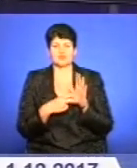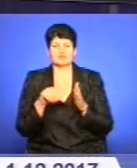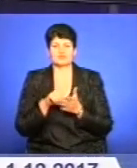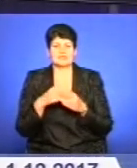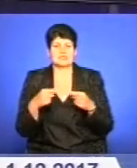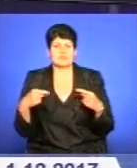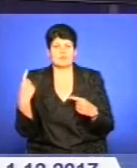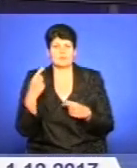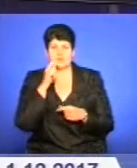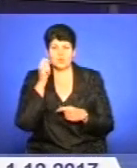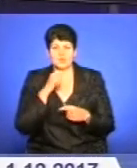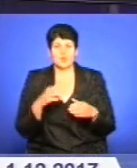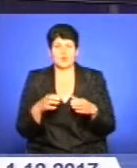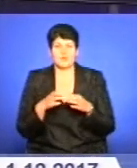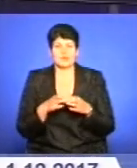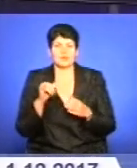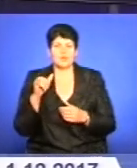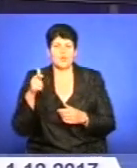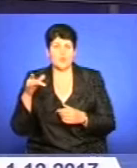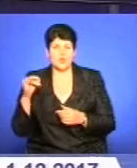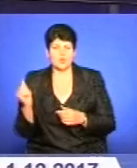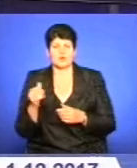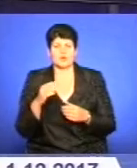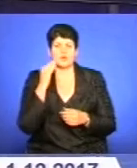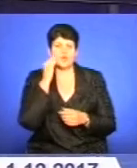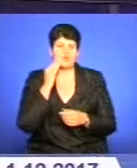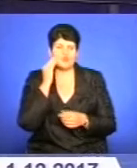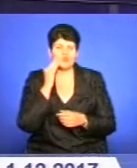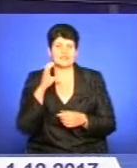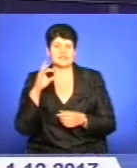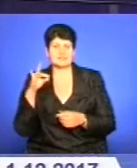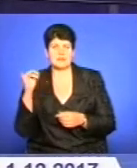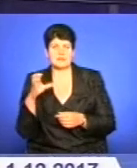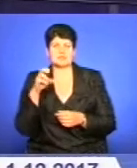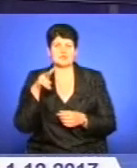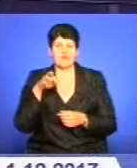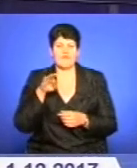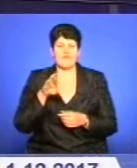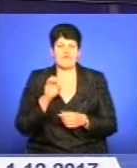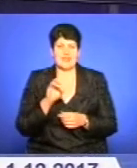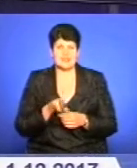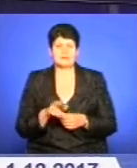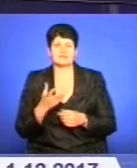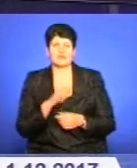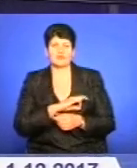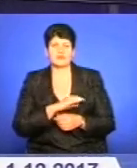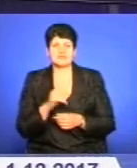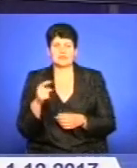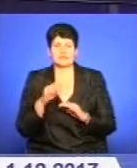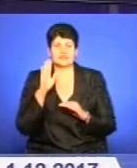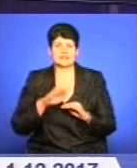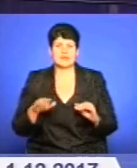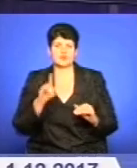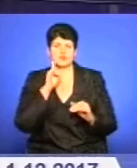областей України та команди з Угорщини, Румунії, Сербії, Хорватії, Словаччини і Словенії. Вихованці Тернопільської